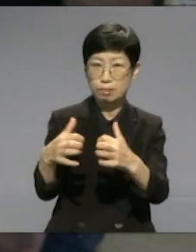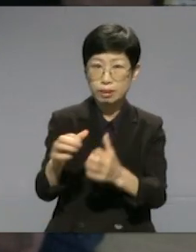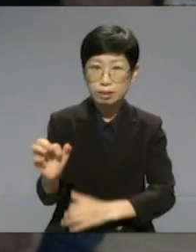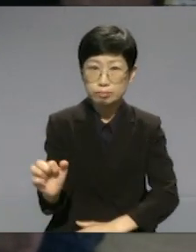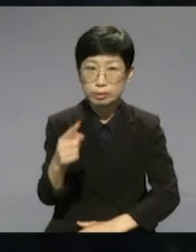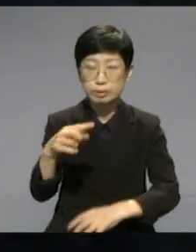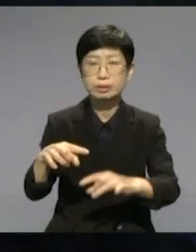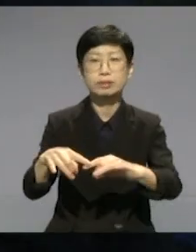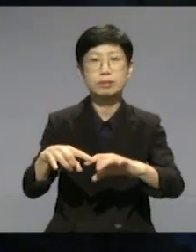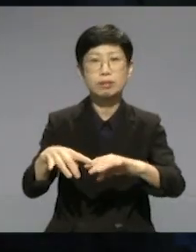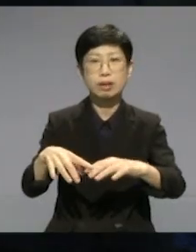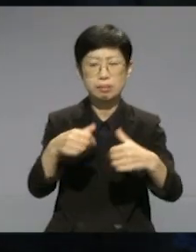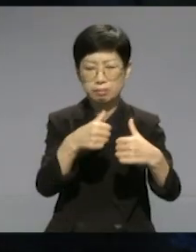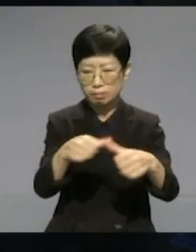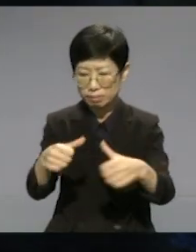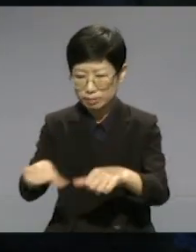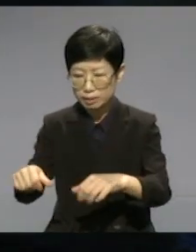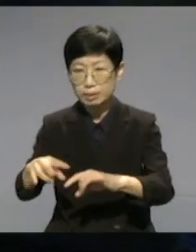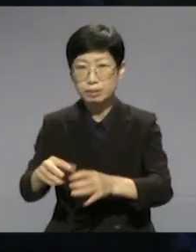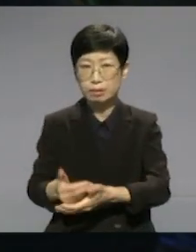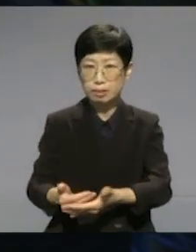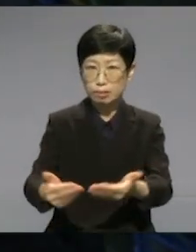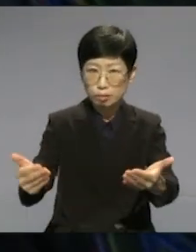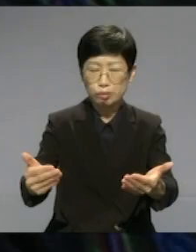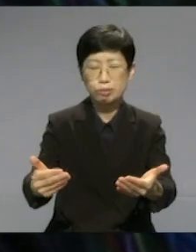인프라가 망가져 전력 공급이 불안정합니다.